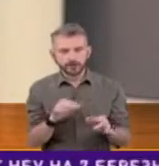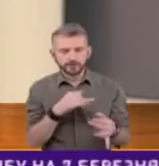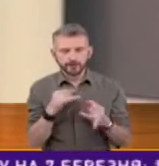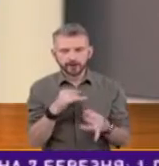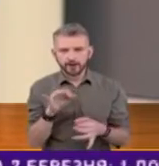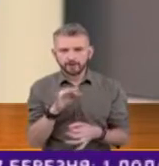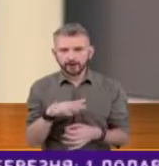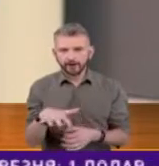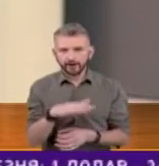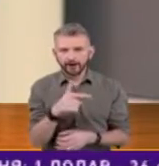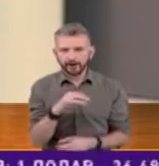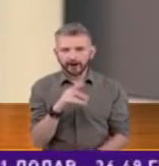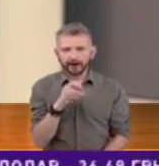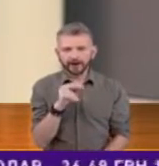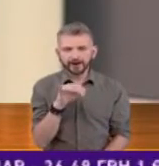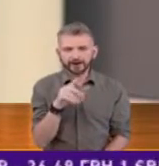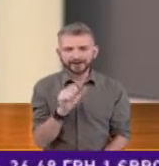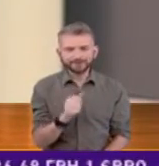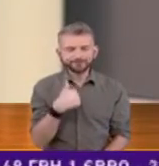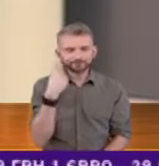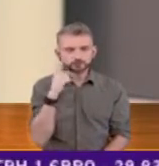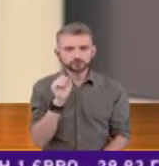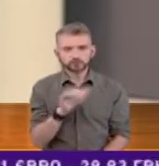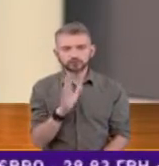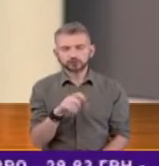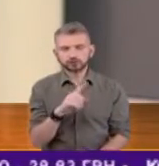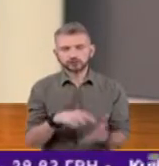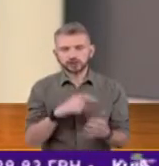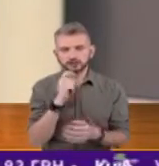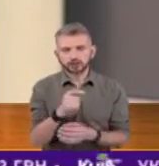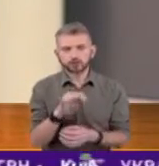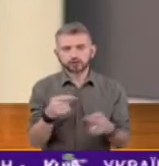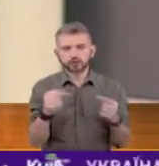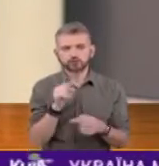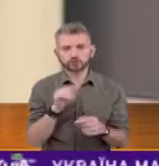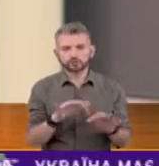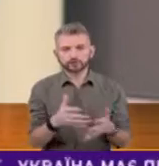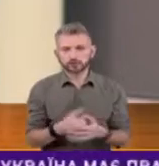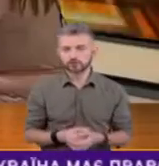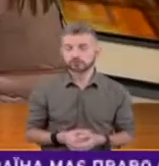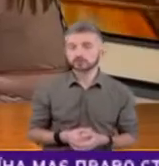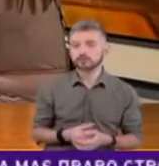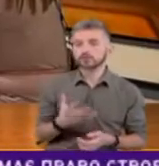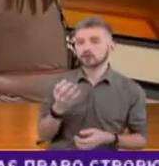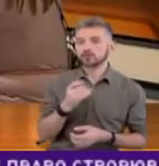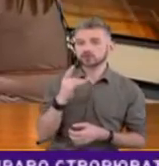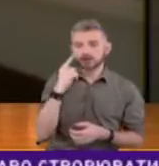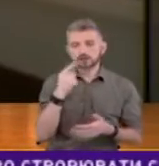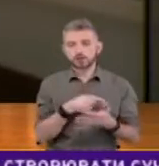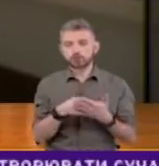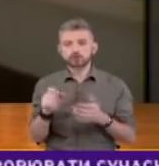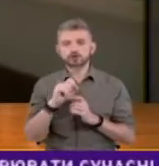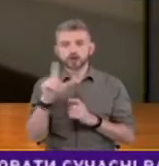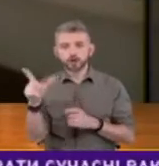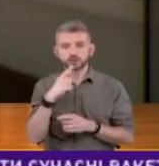урочища Горбачиха. Але я думаю, що можна йому буде задати питання і по конкретному цьому ситуації. Випадку. Так. Так, ще раз наголошую,